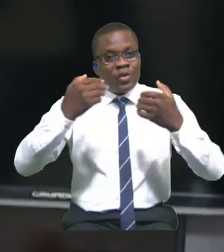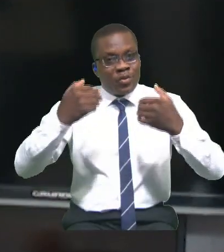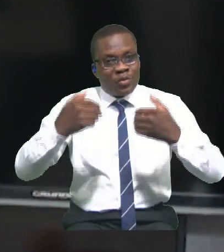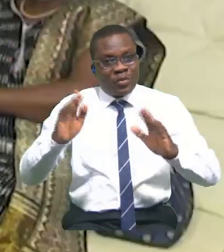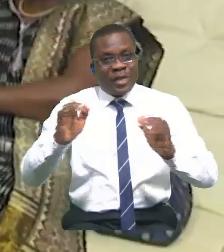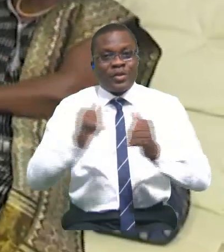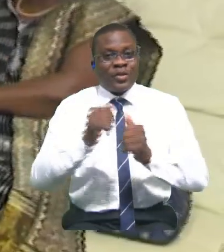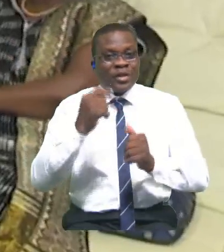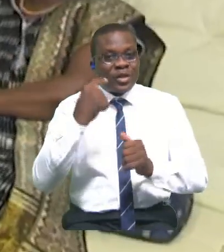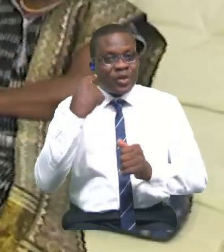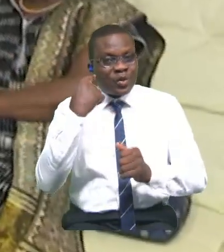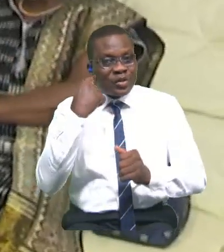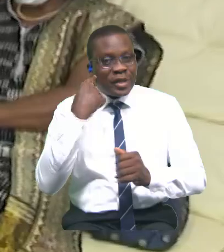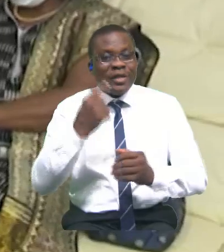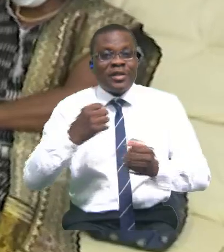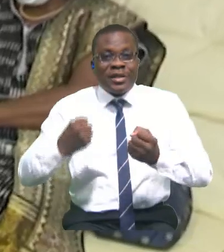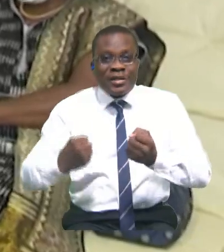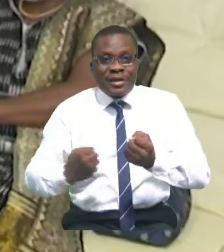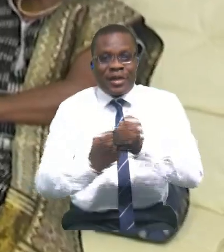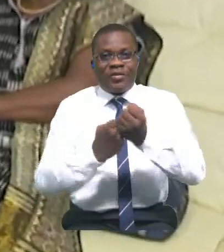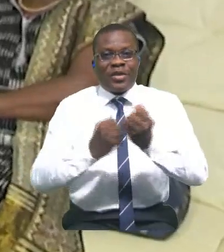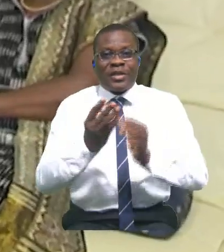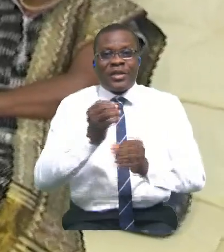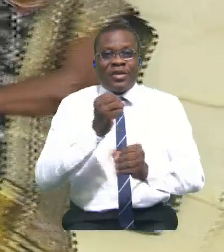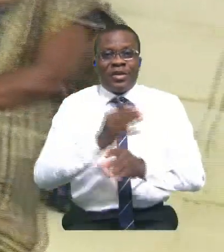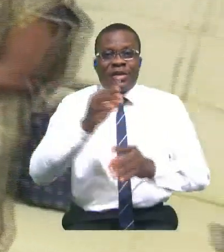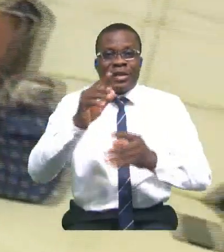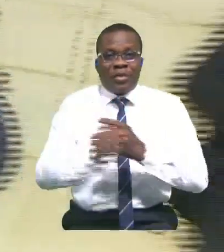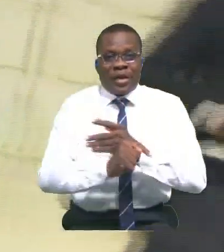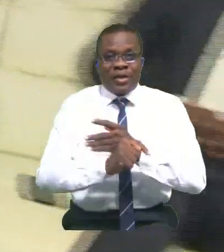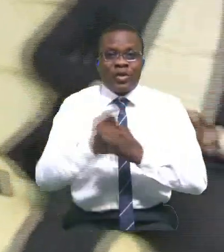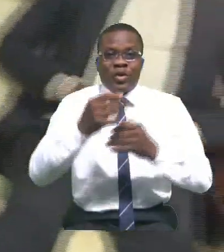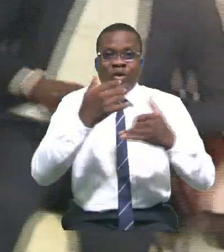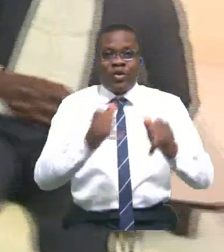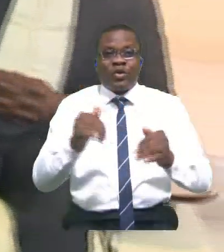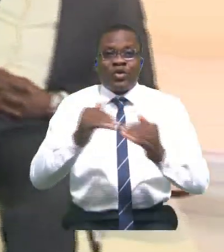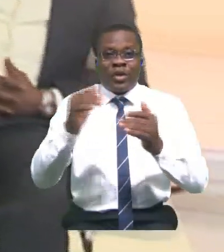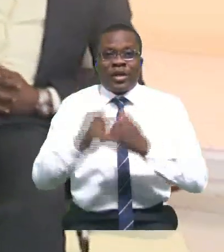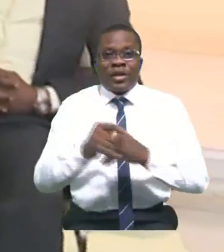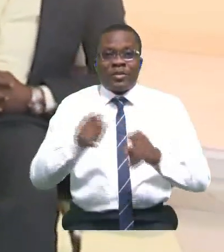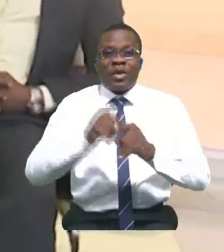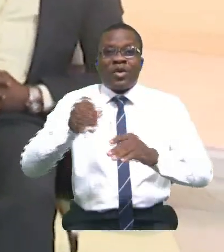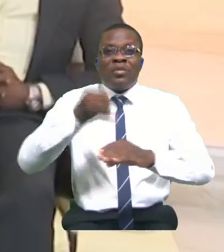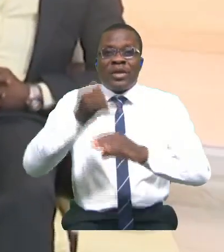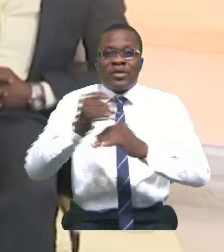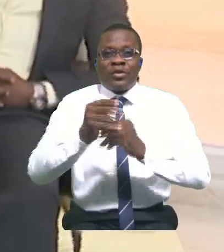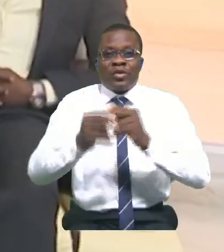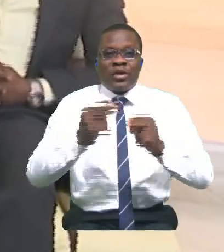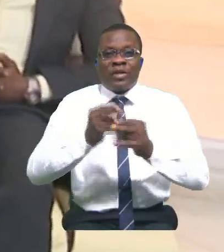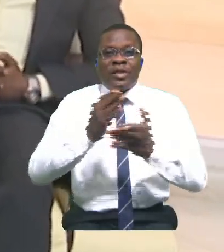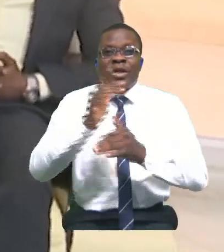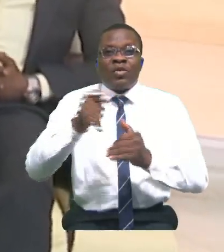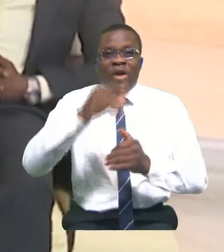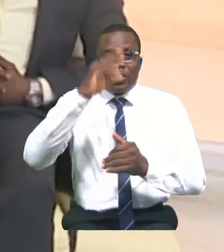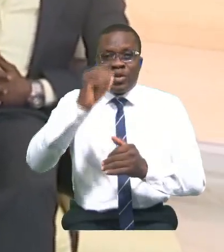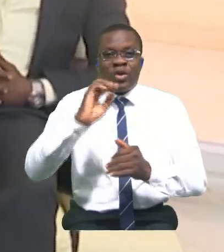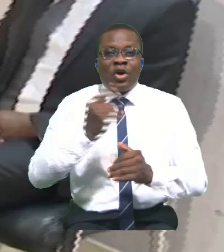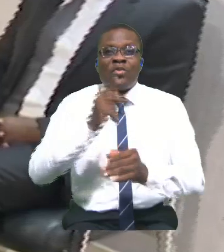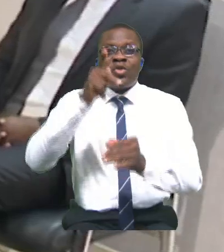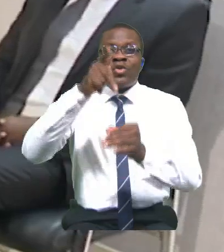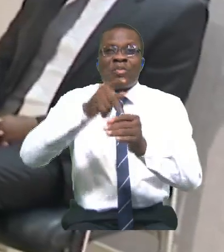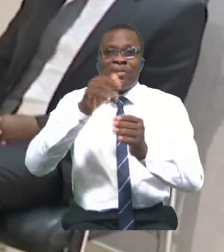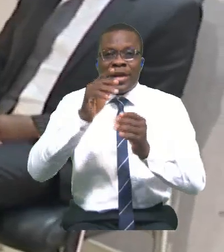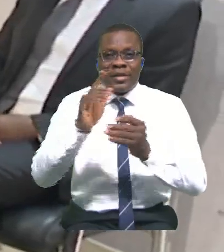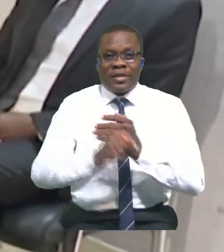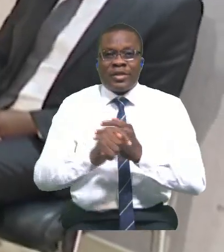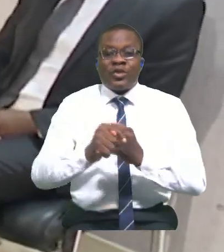audience renforcé dans notre détermination de jouer également en tant que institution national des droits de l'homme notre partition dans